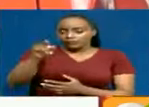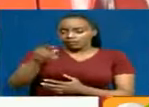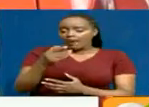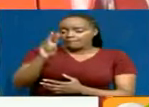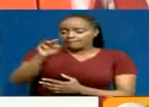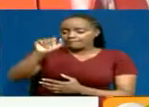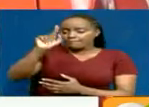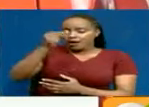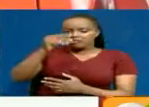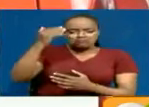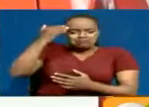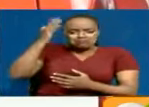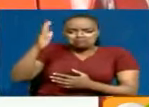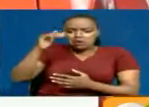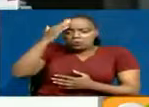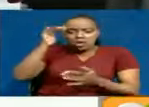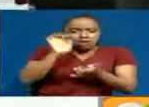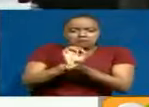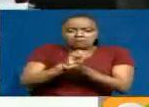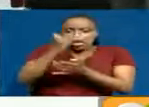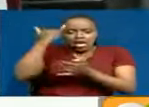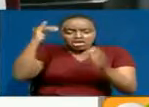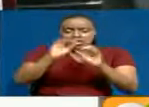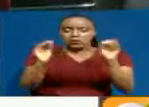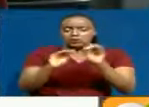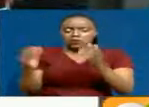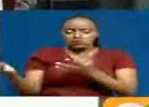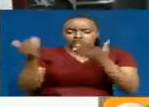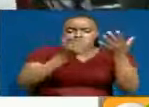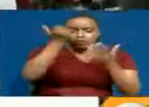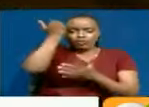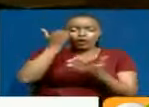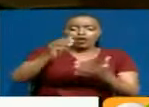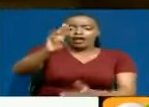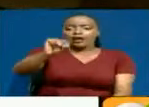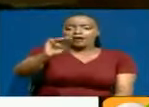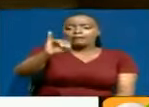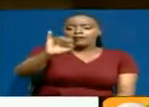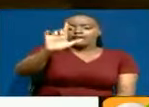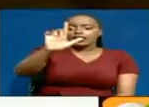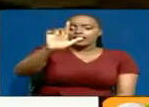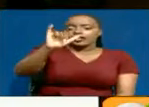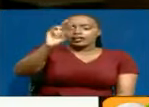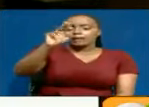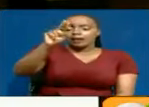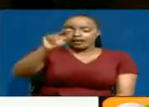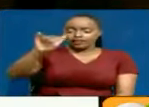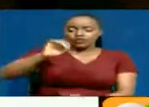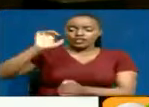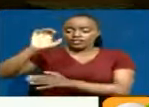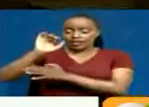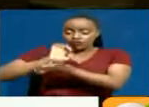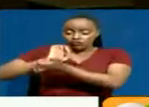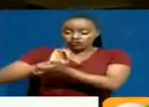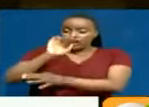Lempurkel aliyedai kutojua sababu za kukamatwa kwake aliwasilishwa katika mahakama ya Milimani ambapo upande wa mashtaka